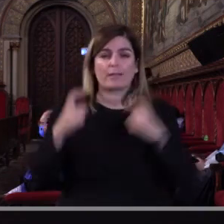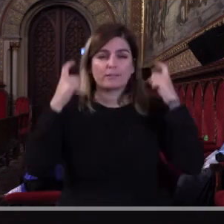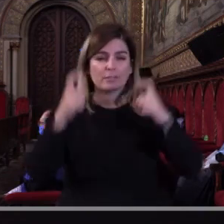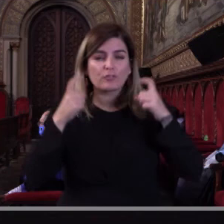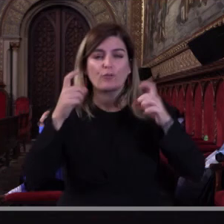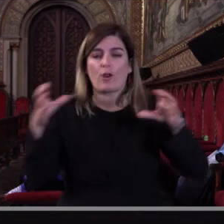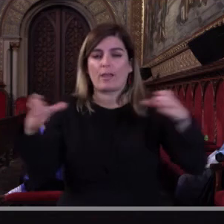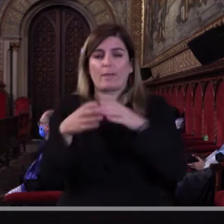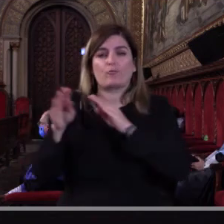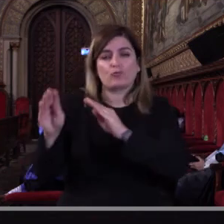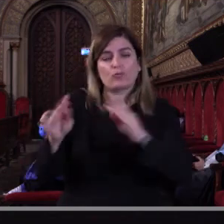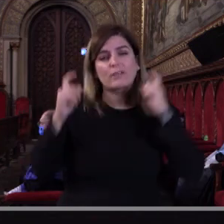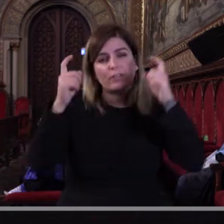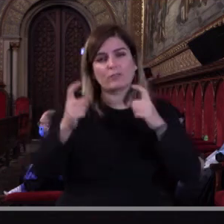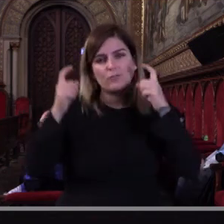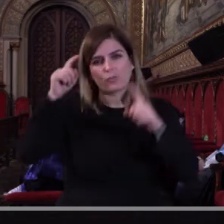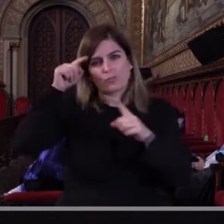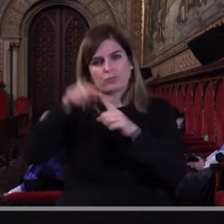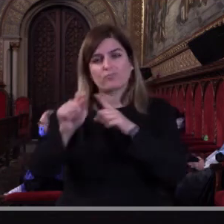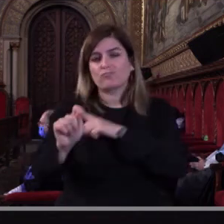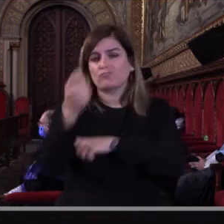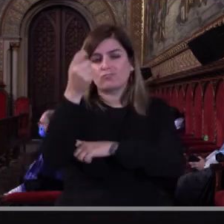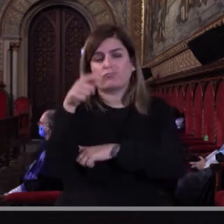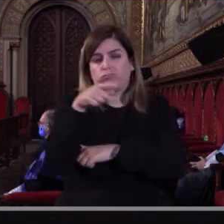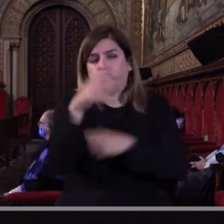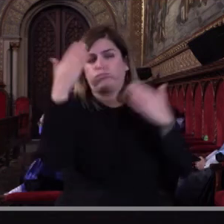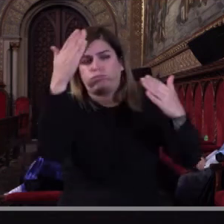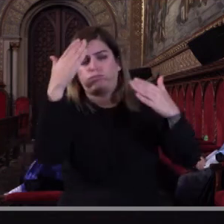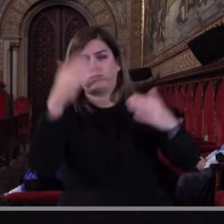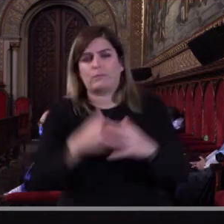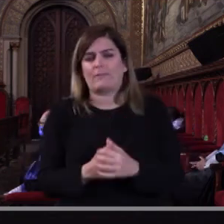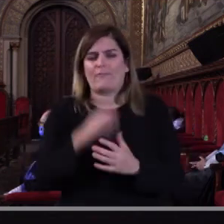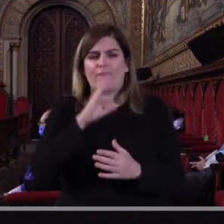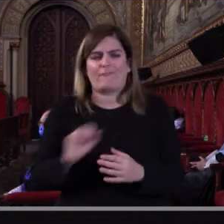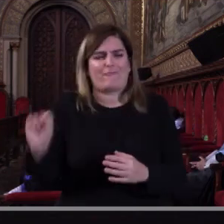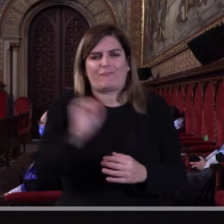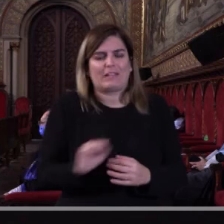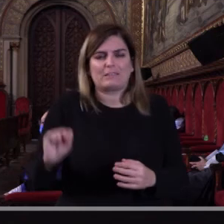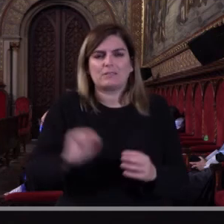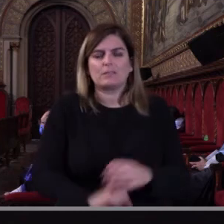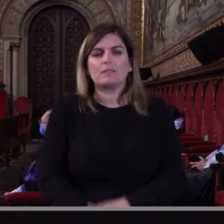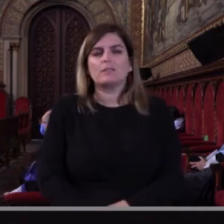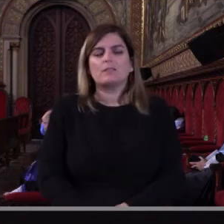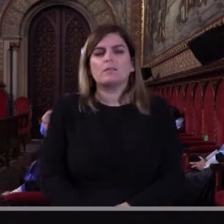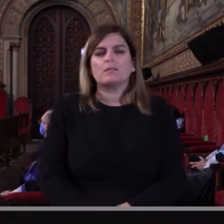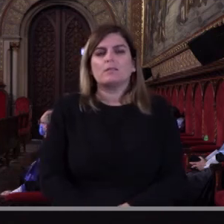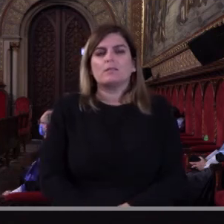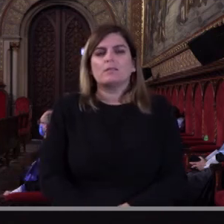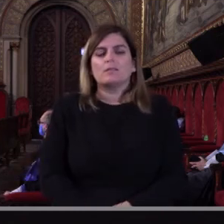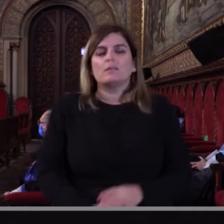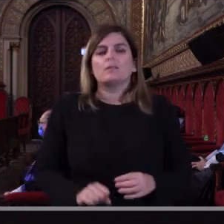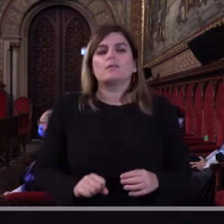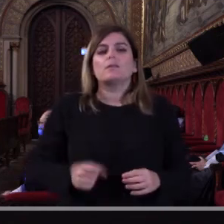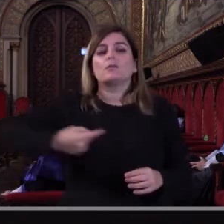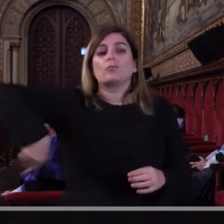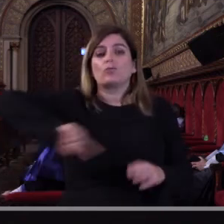equips per fer-ho realitat ha estat, sens dubte, encomiable. Fantàstic. La nostra universitat, per la seva banda,